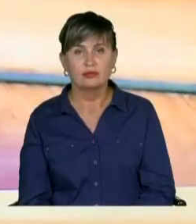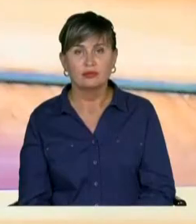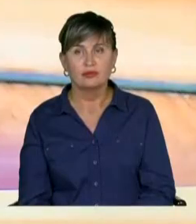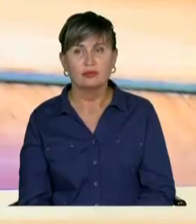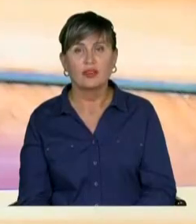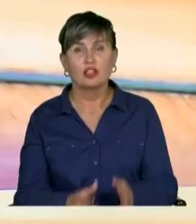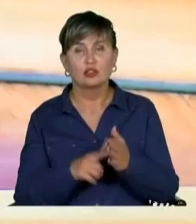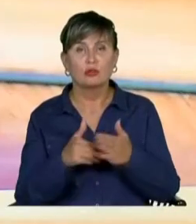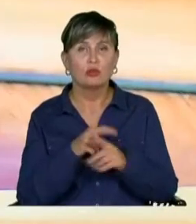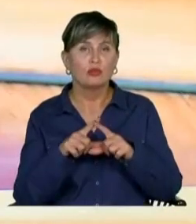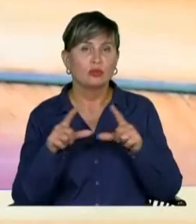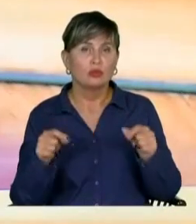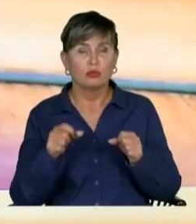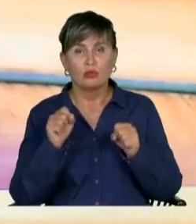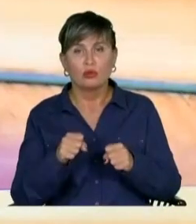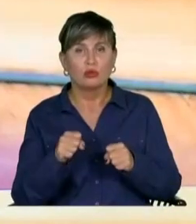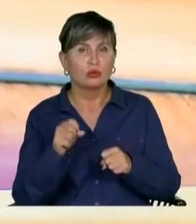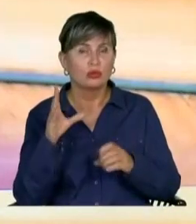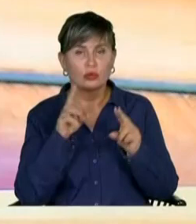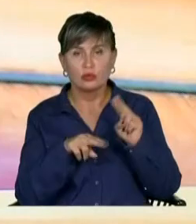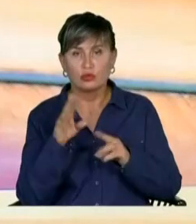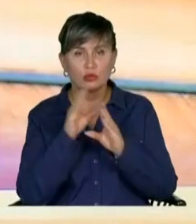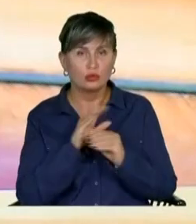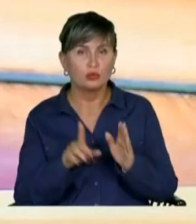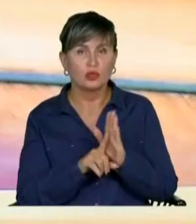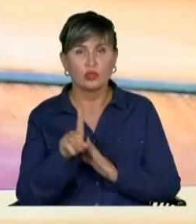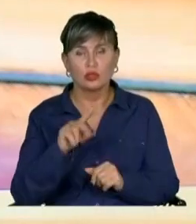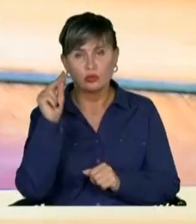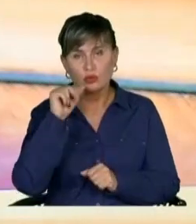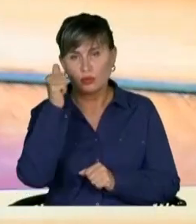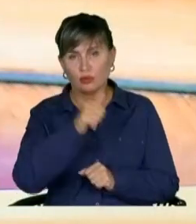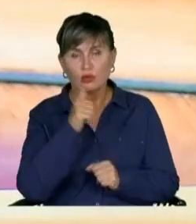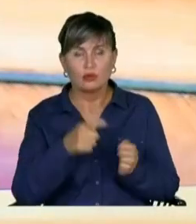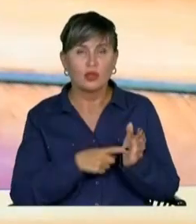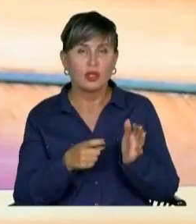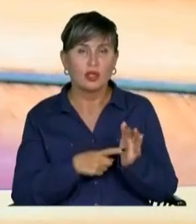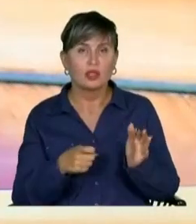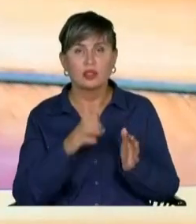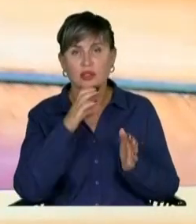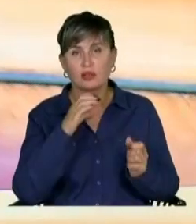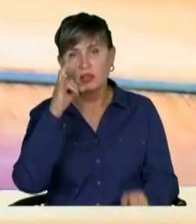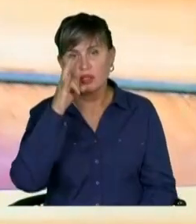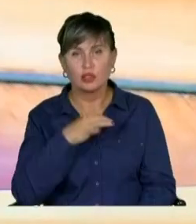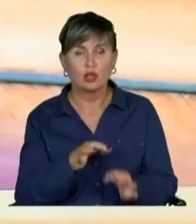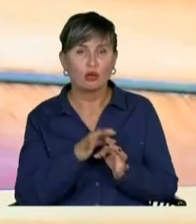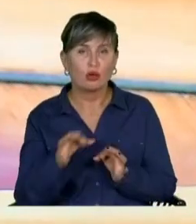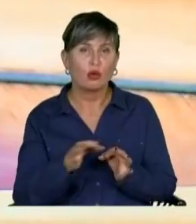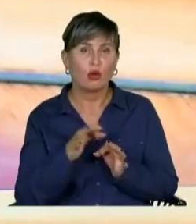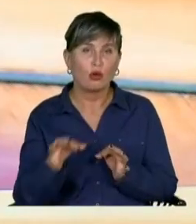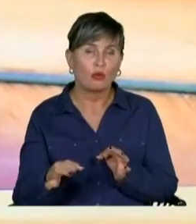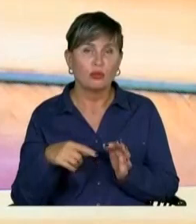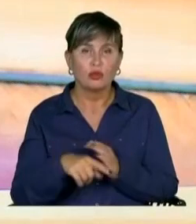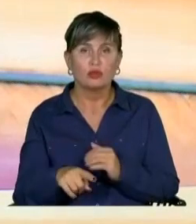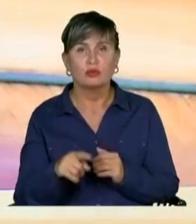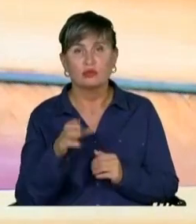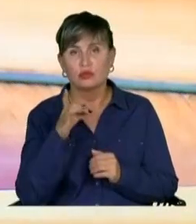Семь новых школ могут недостроить в Актюбинской области к началу учебного года. А в Карагандинской, Североказахстанской областях и области Улытау